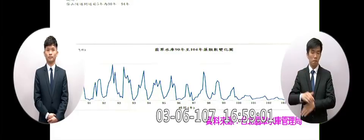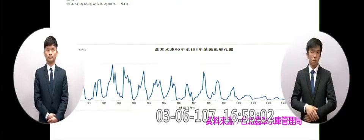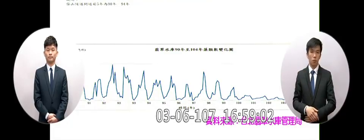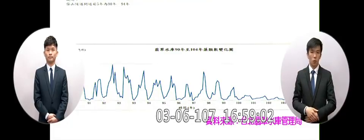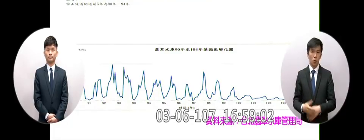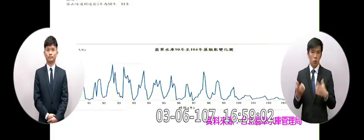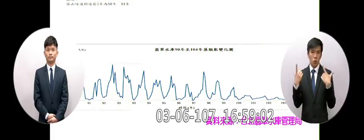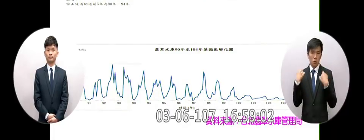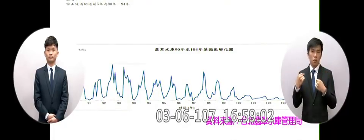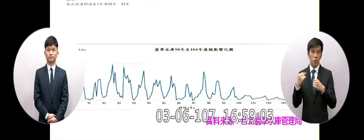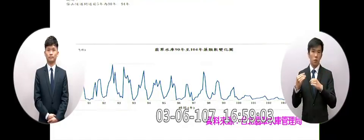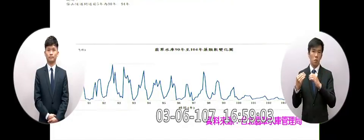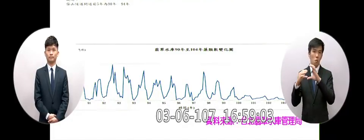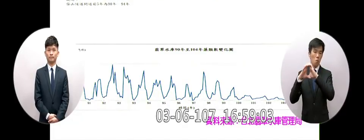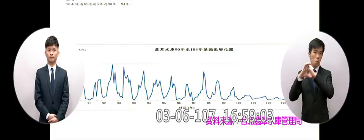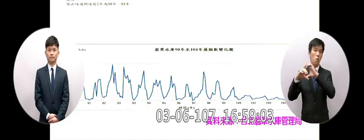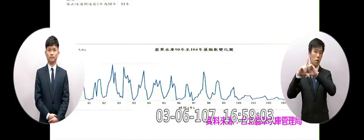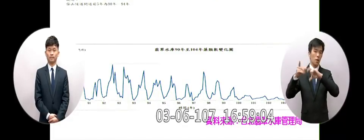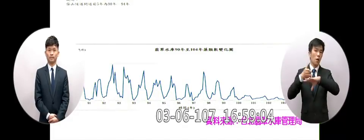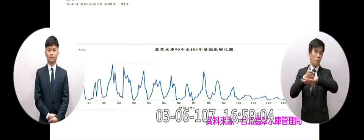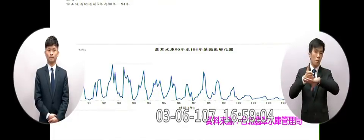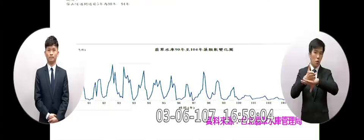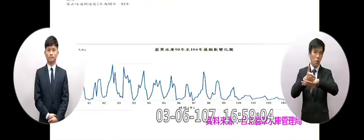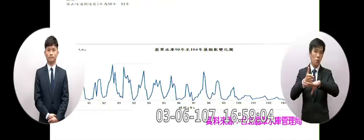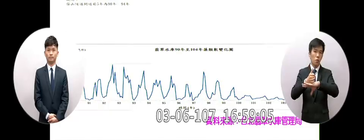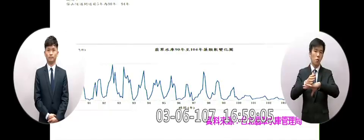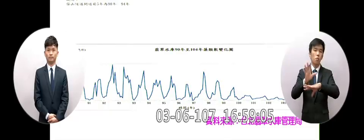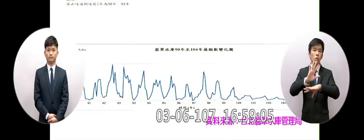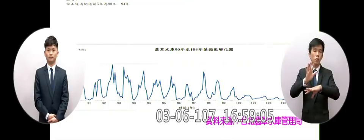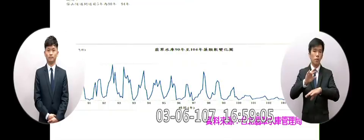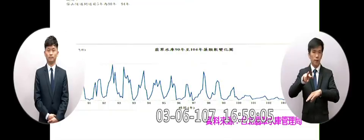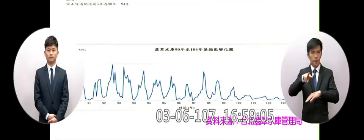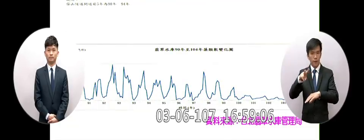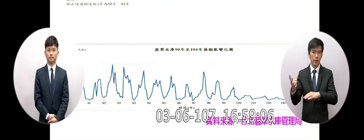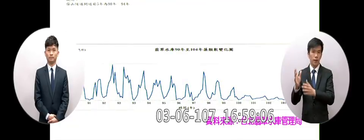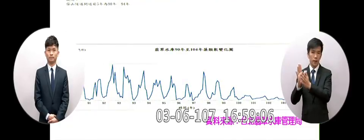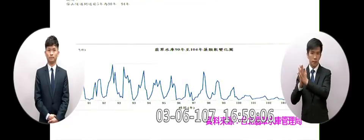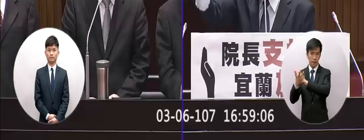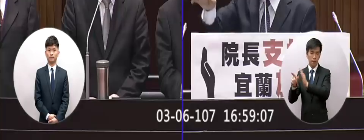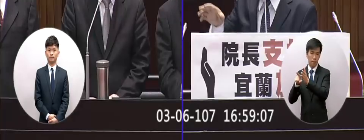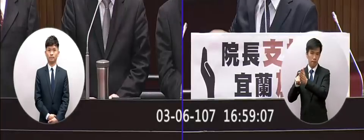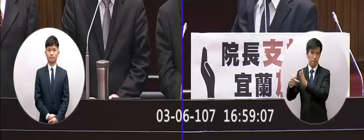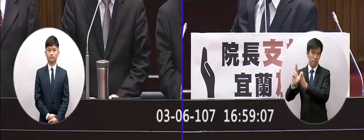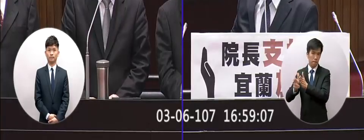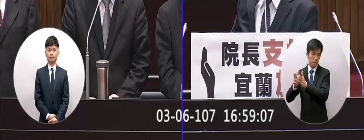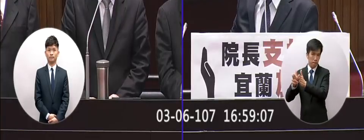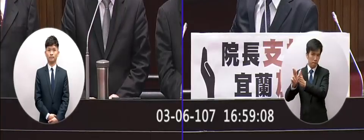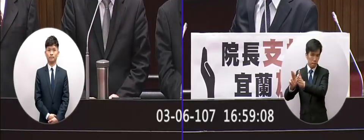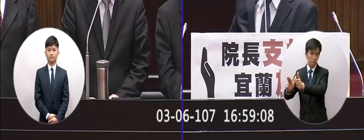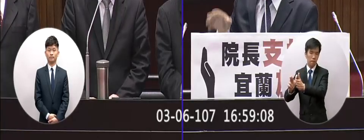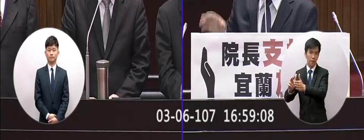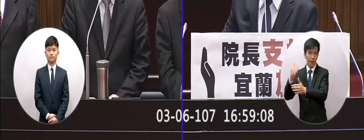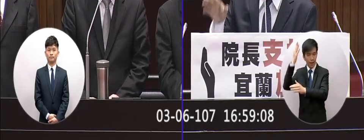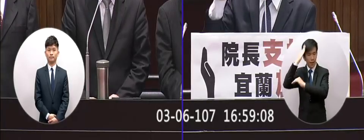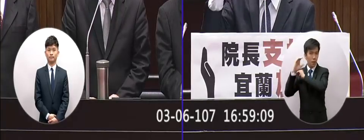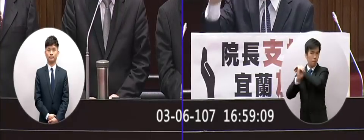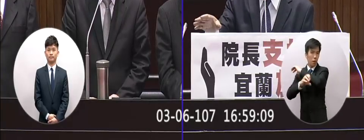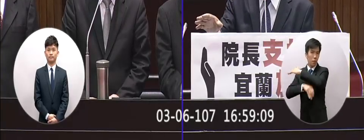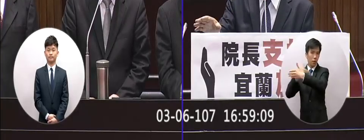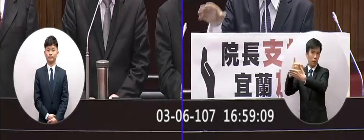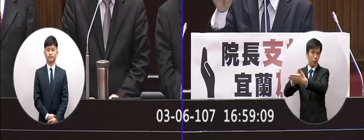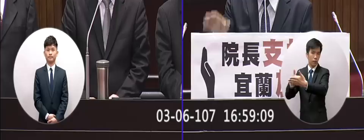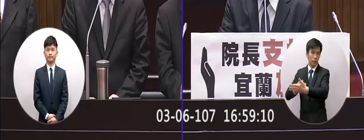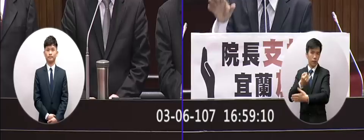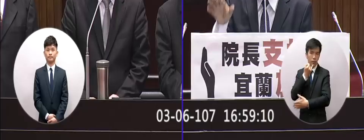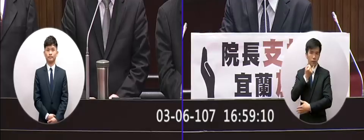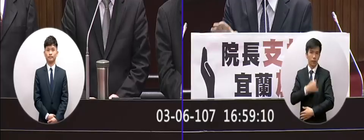流用直线铁路低碳节能的大众运输，我相信对长